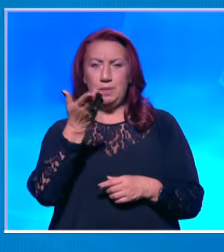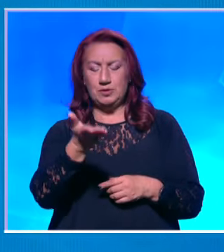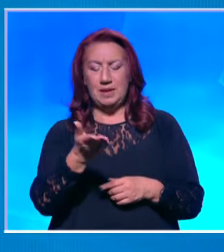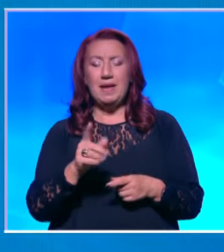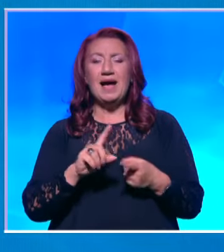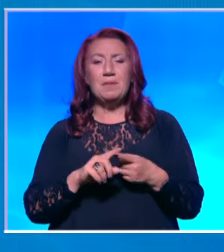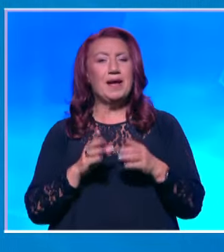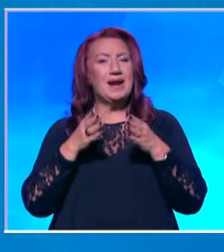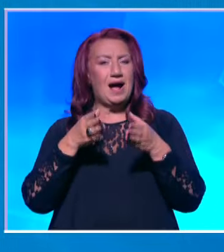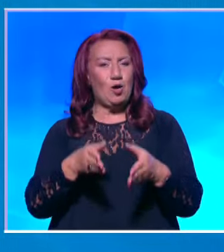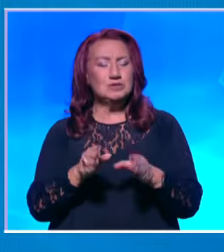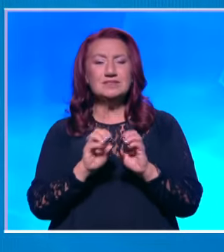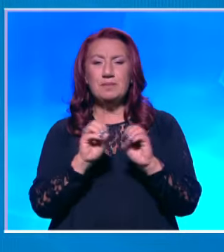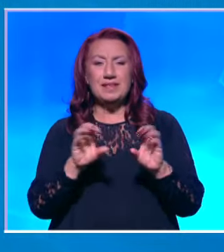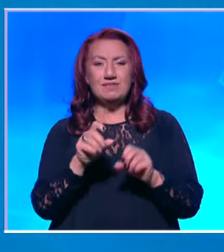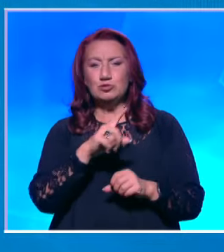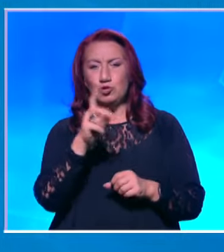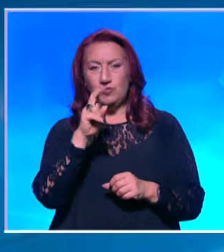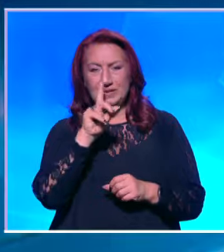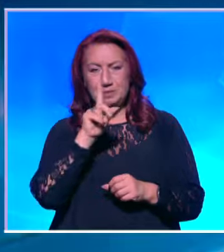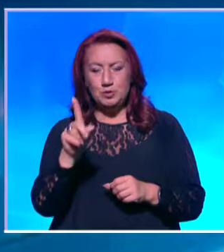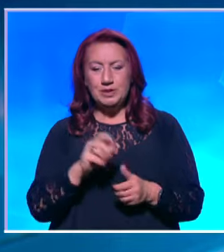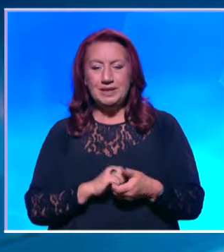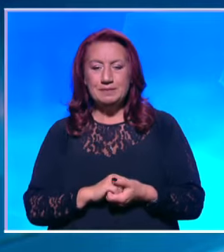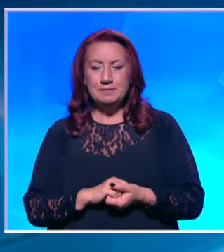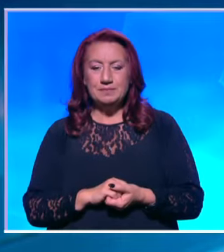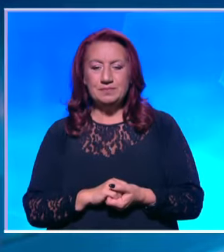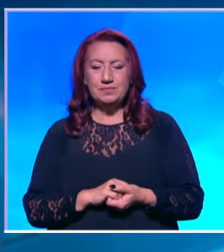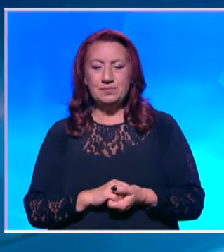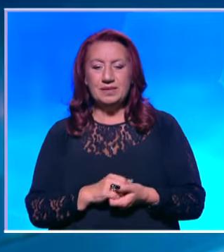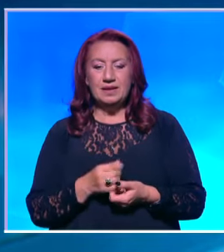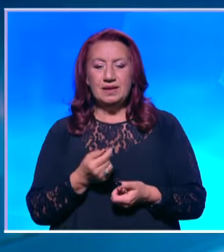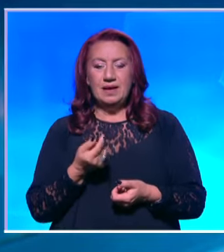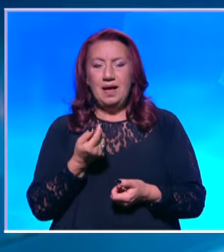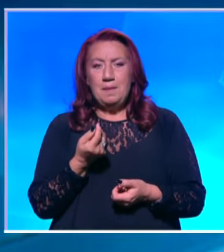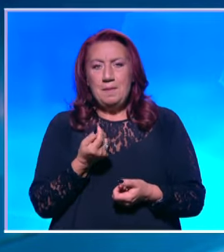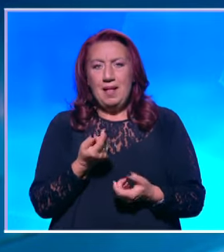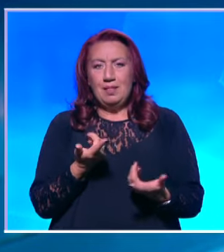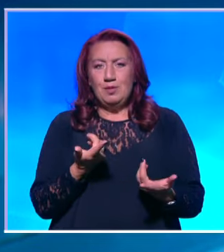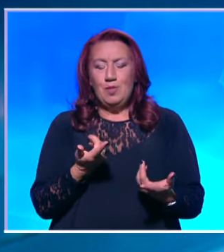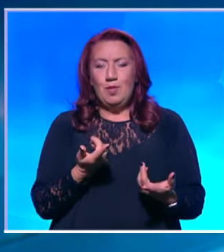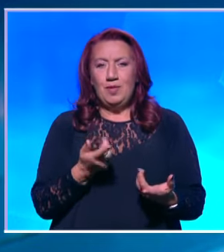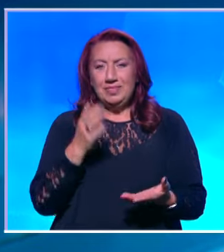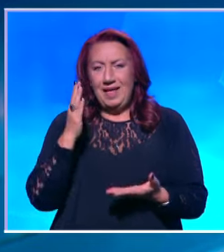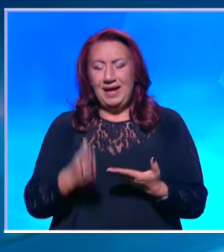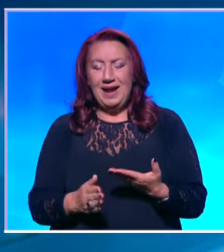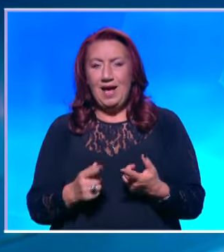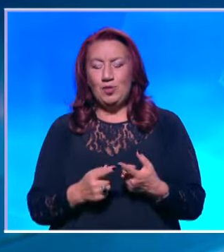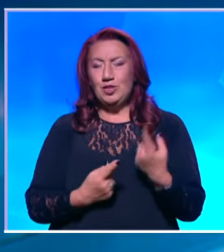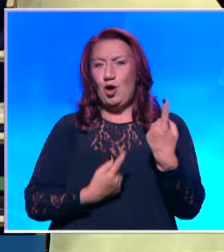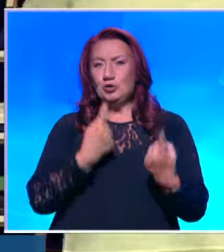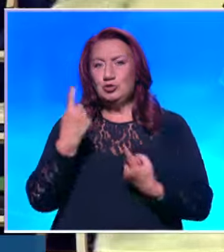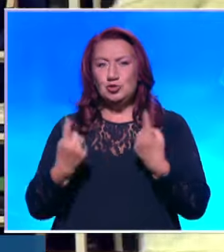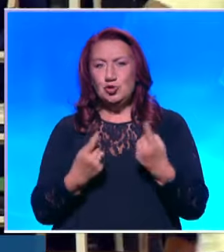беше гост в предаването 120 мину мако се върна от шоу накрая в саир нали типично по